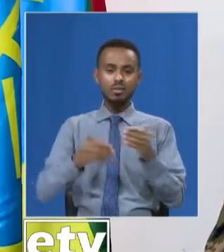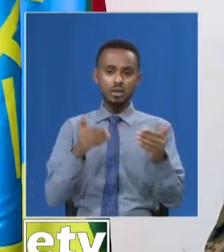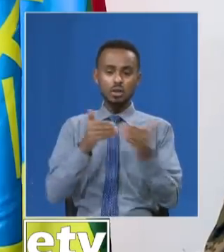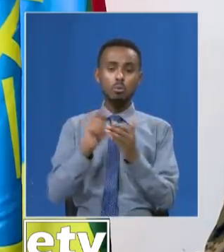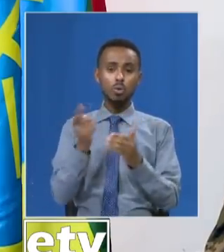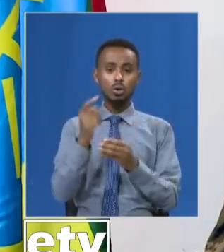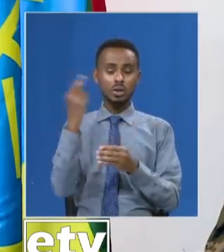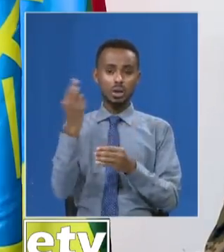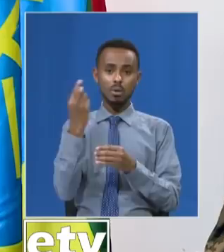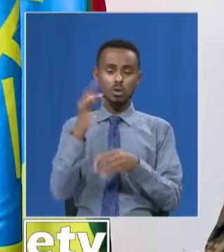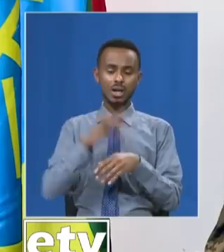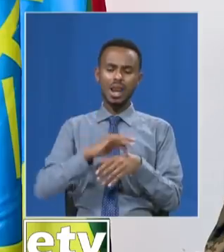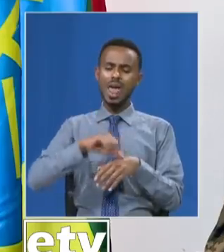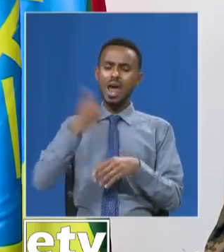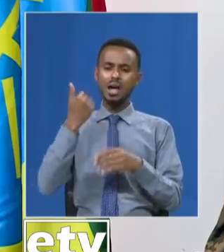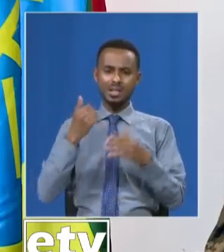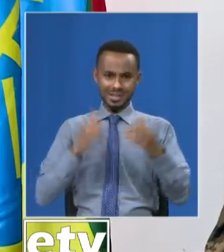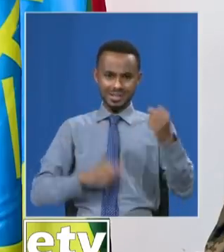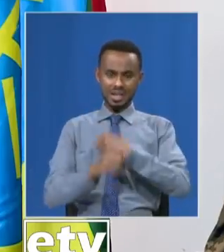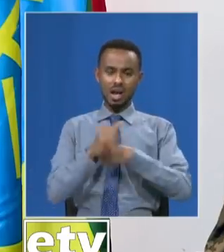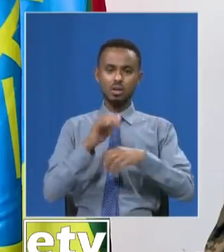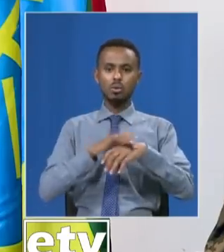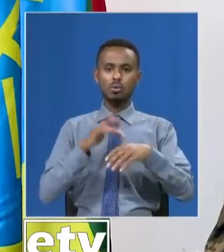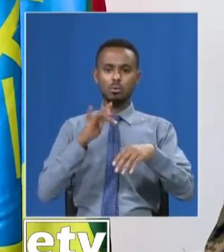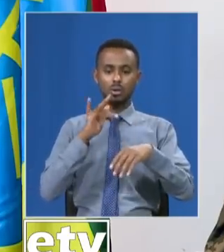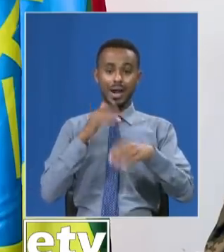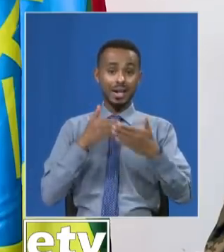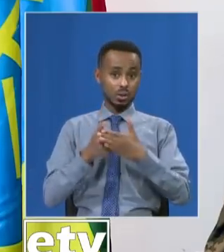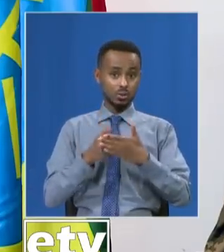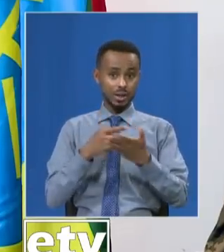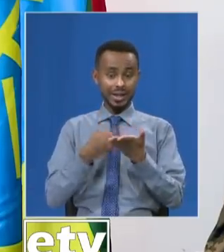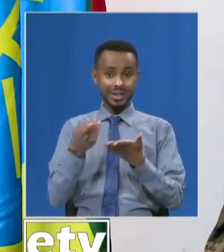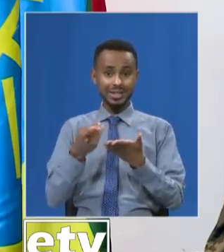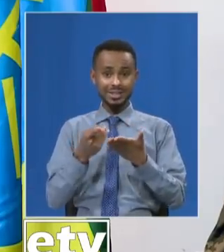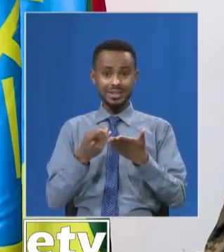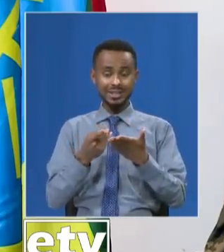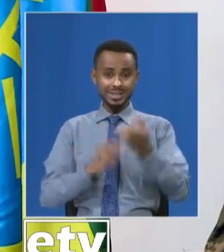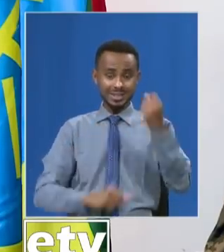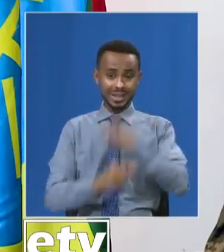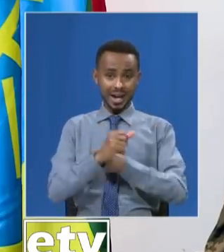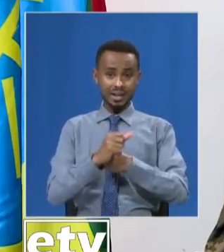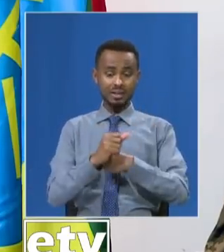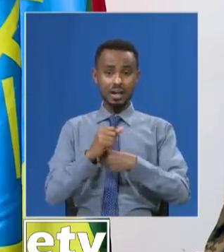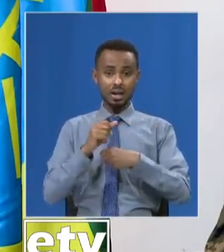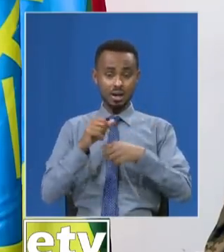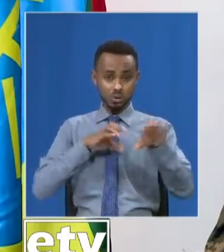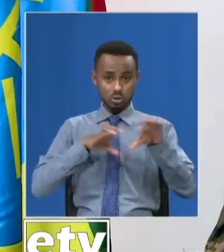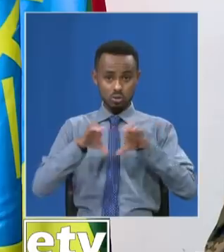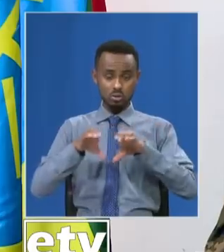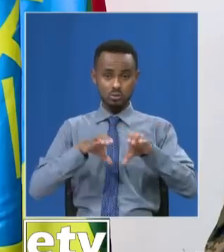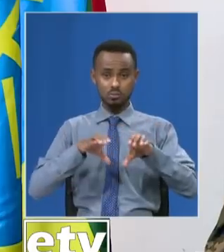በሆኑት ቀበሌዎች ላይ ሌላ ጥቃት ነው የሰነዘሩት። ይህን ጥቃት የሰነዘሩት